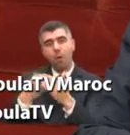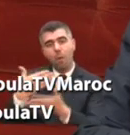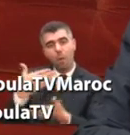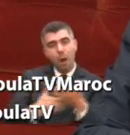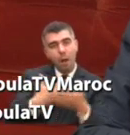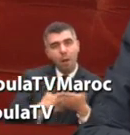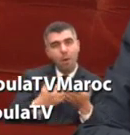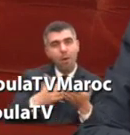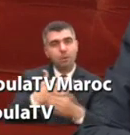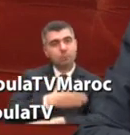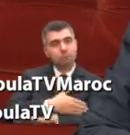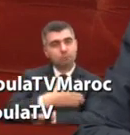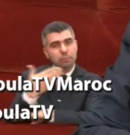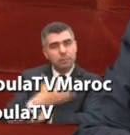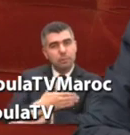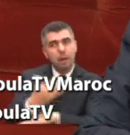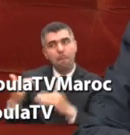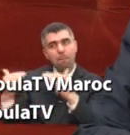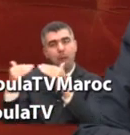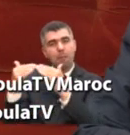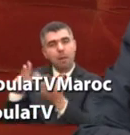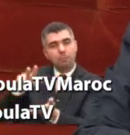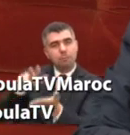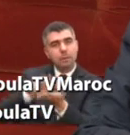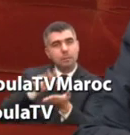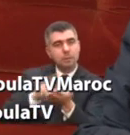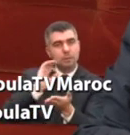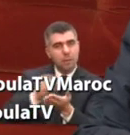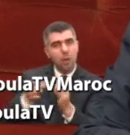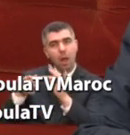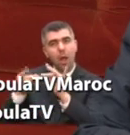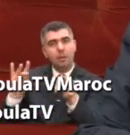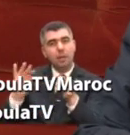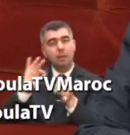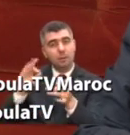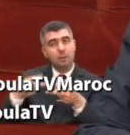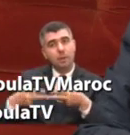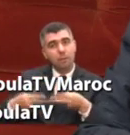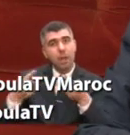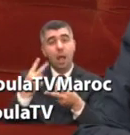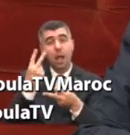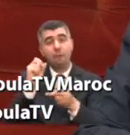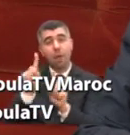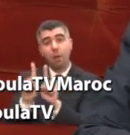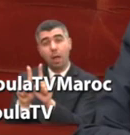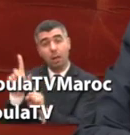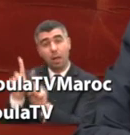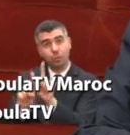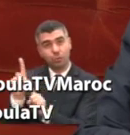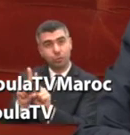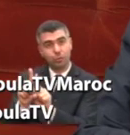التصدير والاستيراد وملائمتها مع المعايير الدولية، اعتماد الشباك الوحيد اللي هو البورتنت من 2011 اللي كان دار في